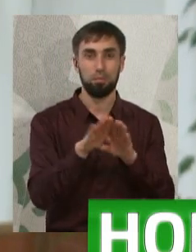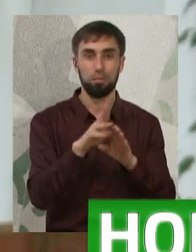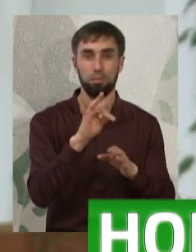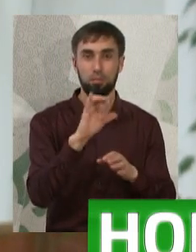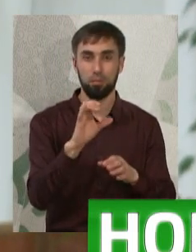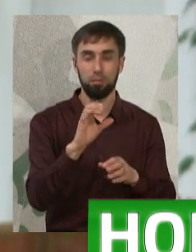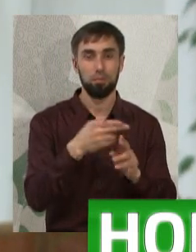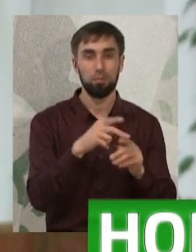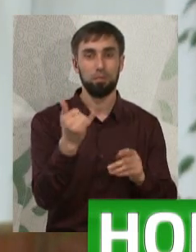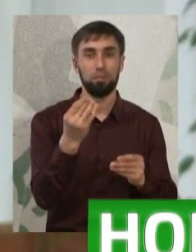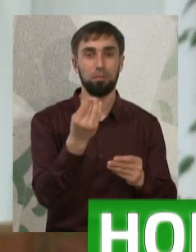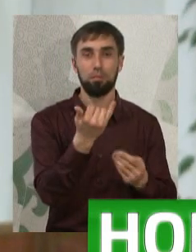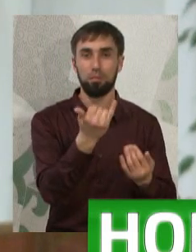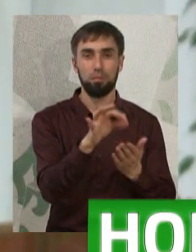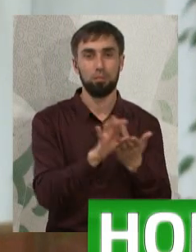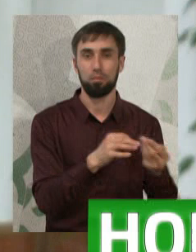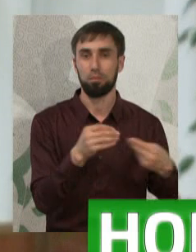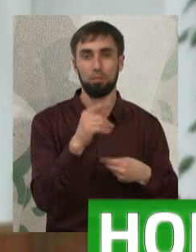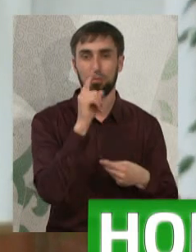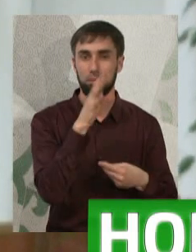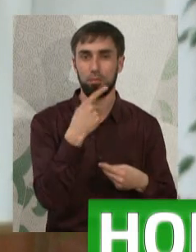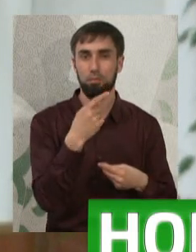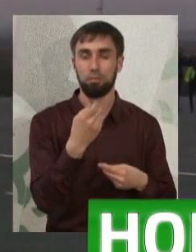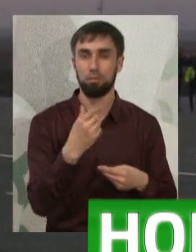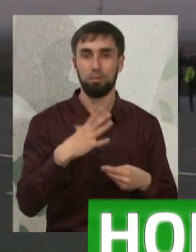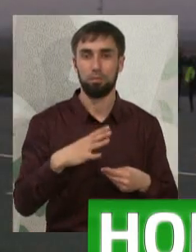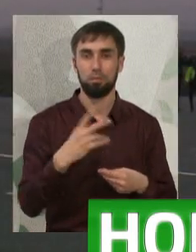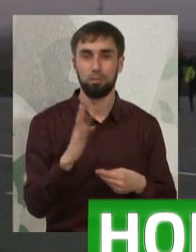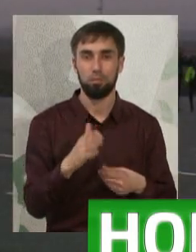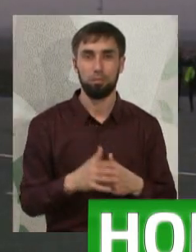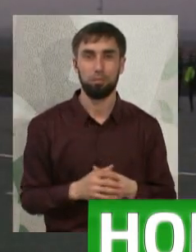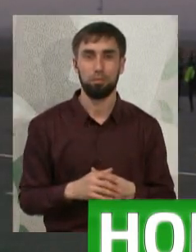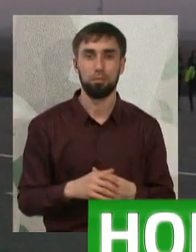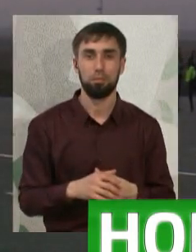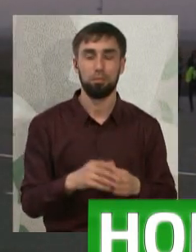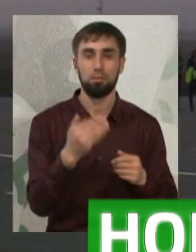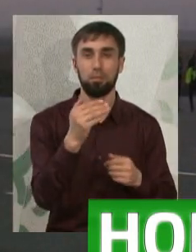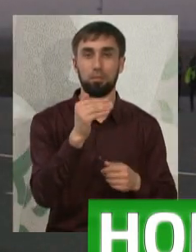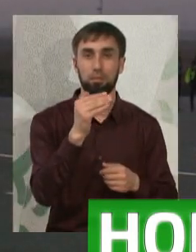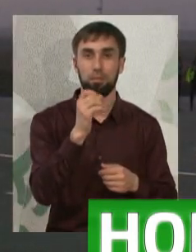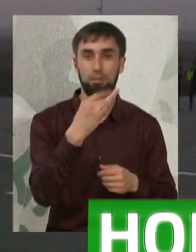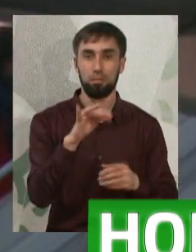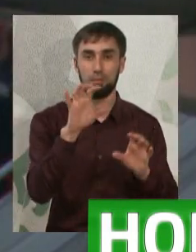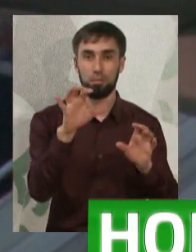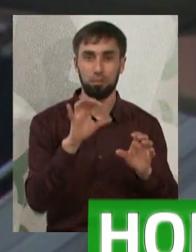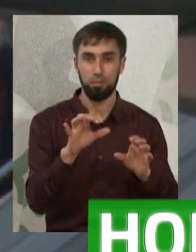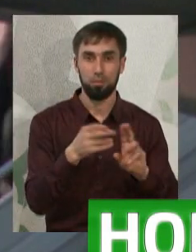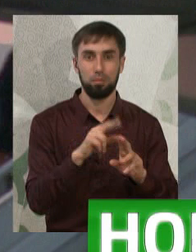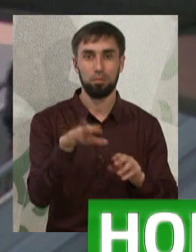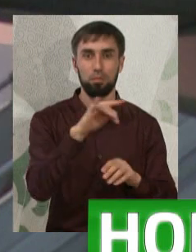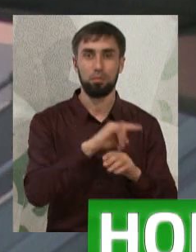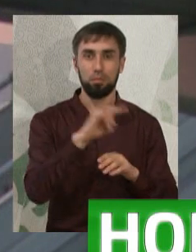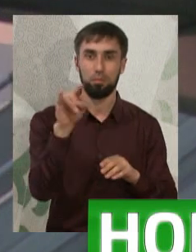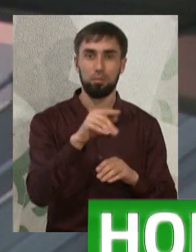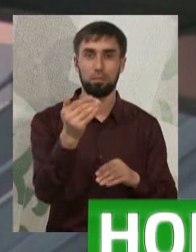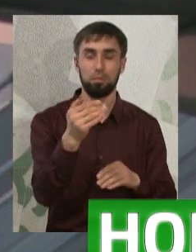возврата денег, он, к сожалению, невозможен так быстро, так как хотелось бы. Только федеральный закон о туризме не применим к авиакомпаниям.